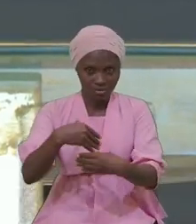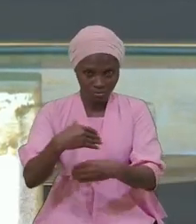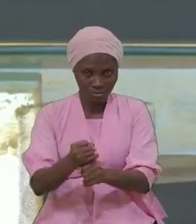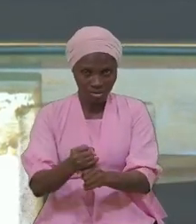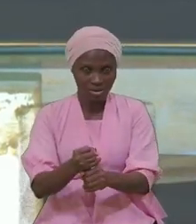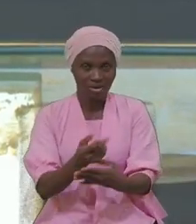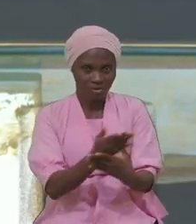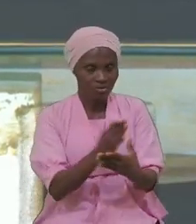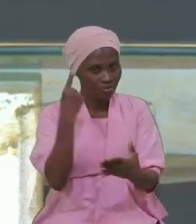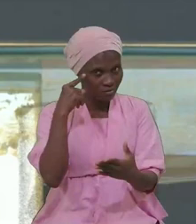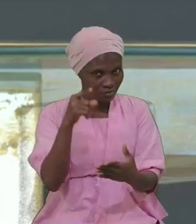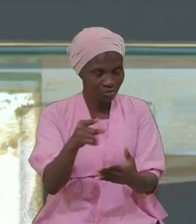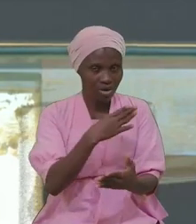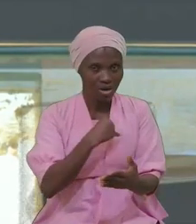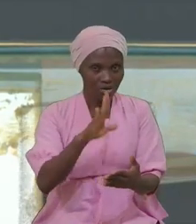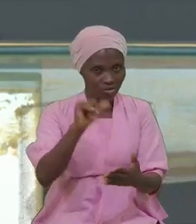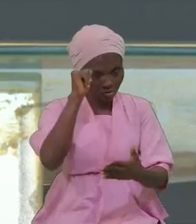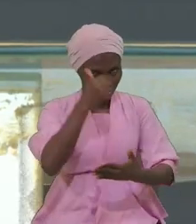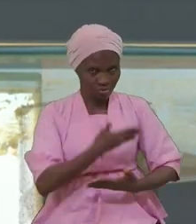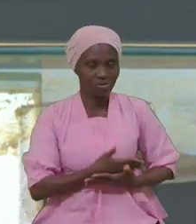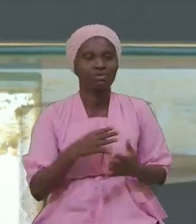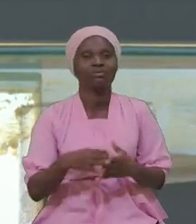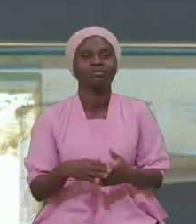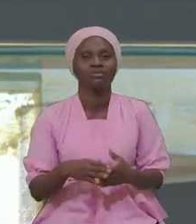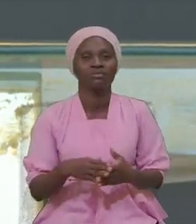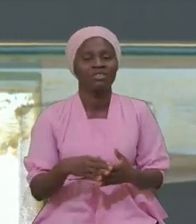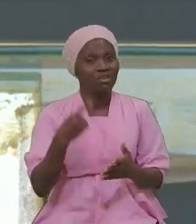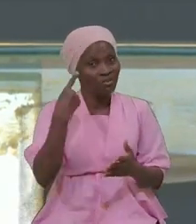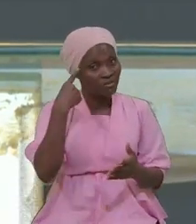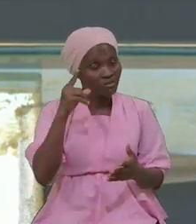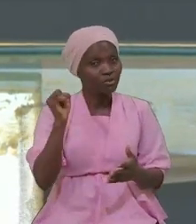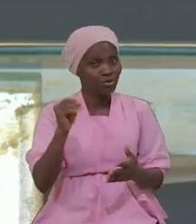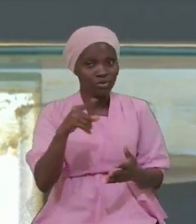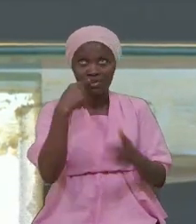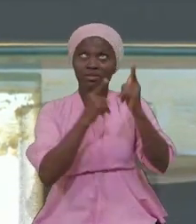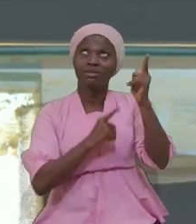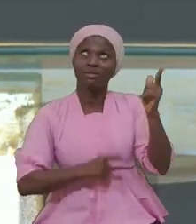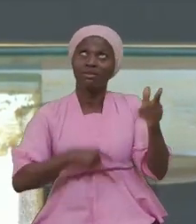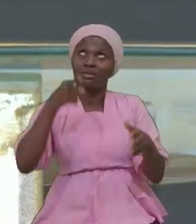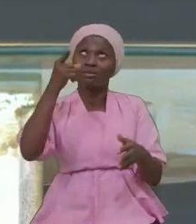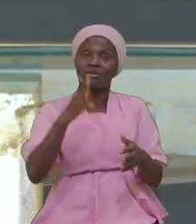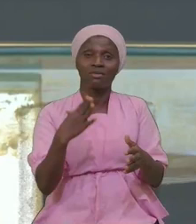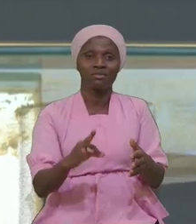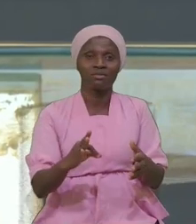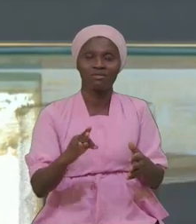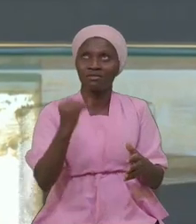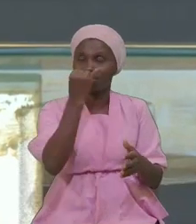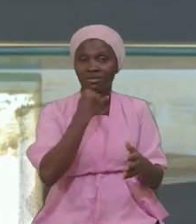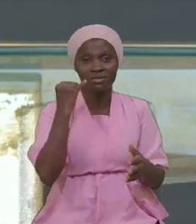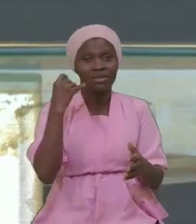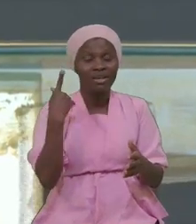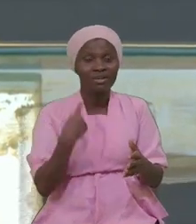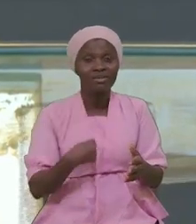toi et pour ton fils. Car ainsi parle l'Éternel, le Dieu d'Israël.